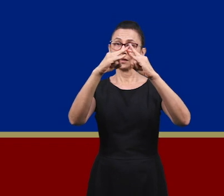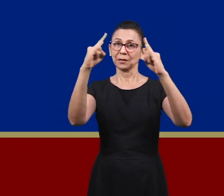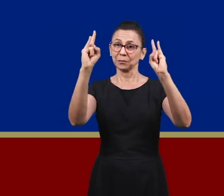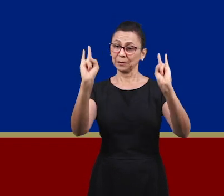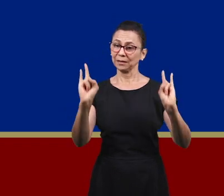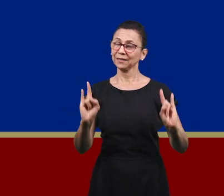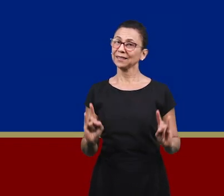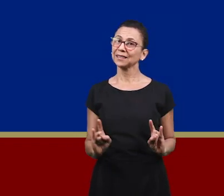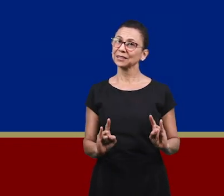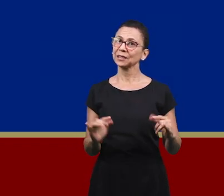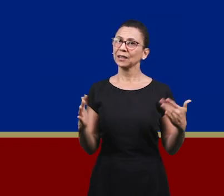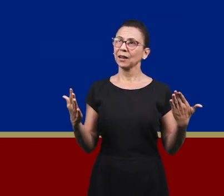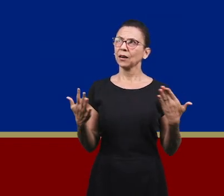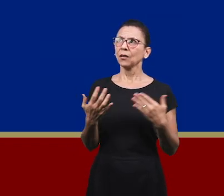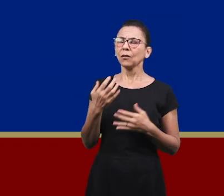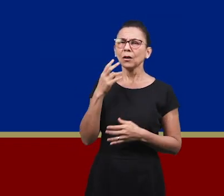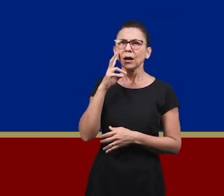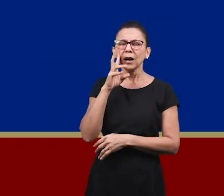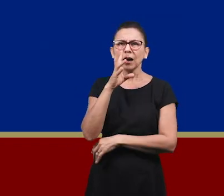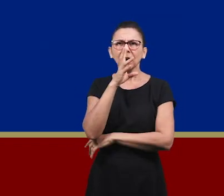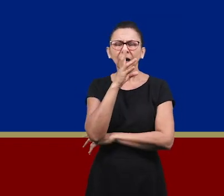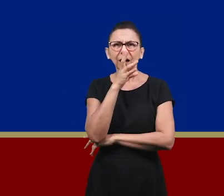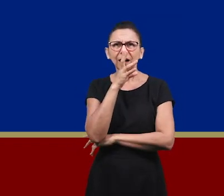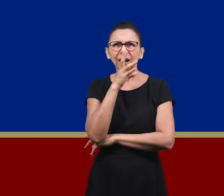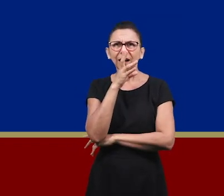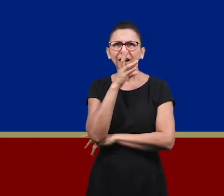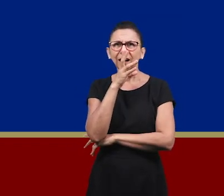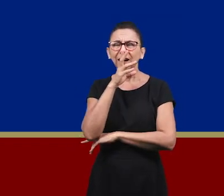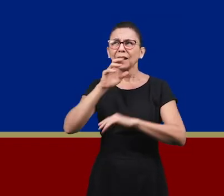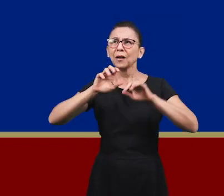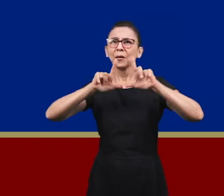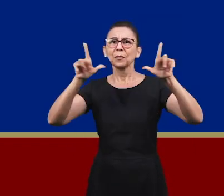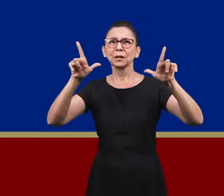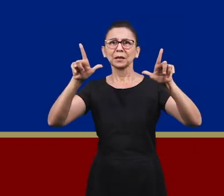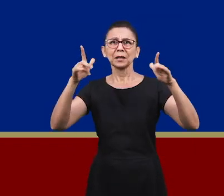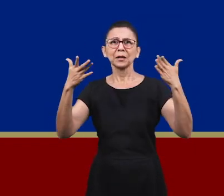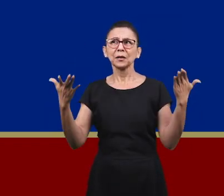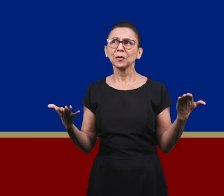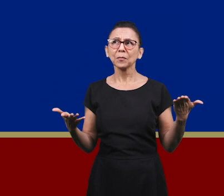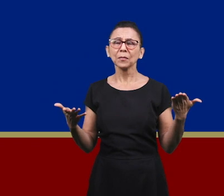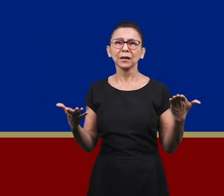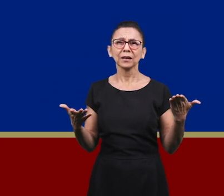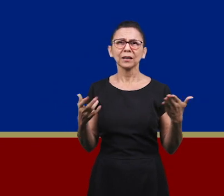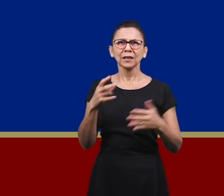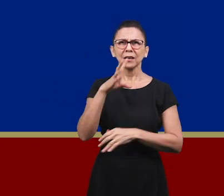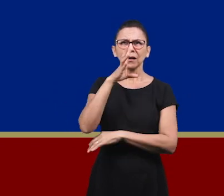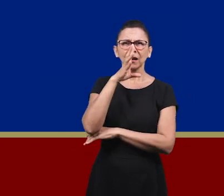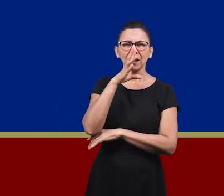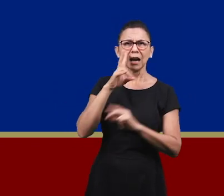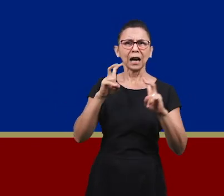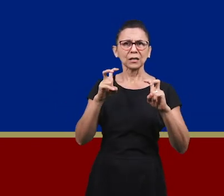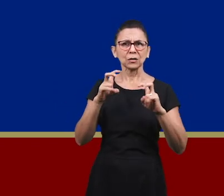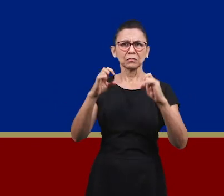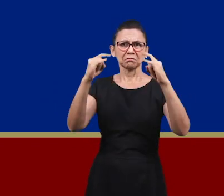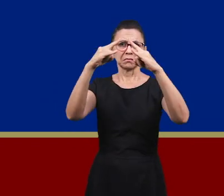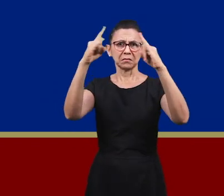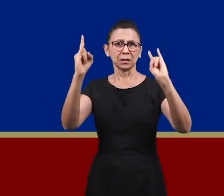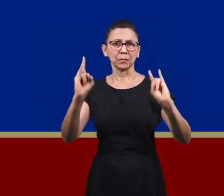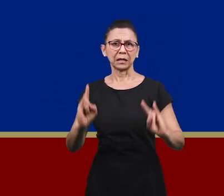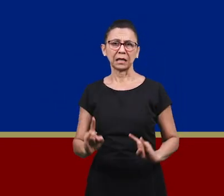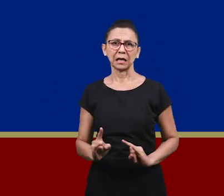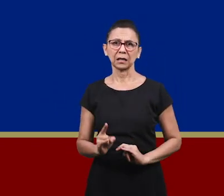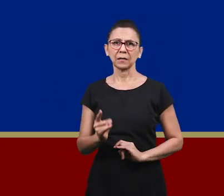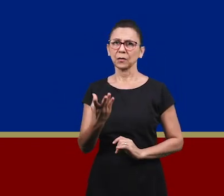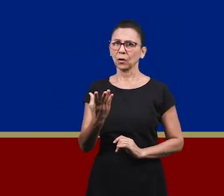en regardant la programmation, en annonçant l'évangile éternel, en parlant sur le tabernacle, c'est